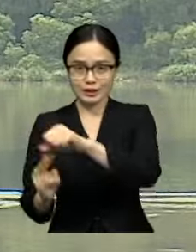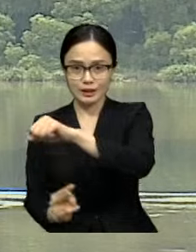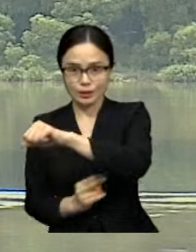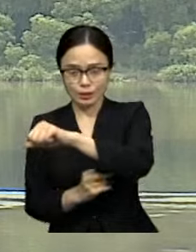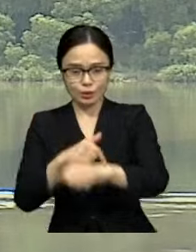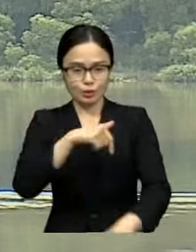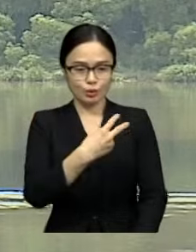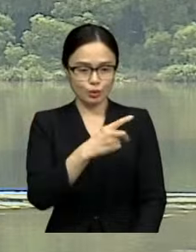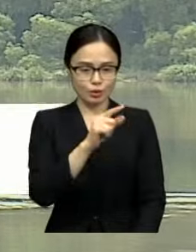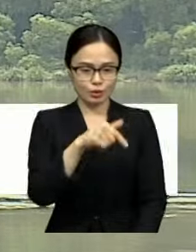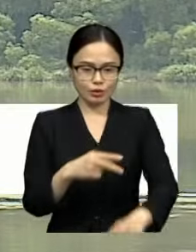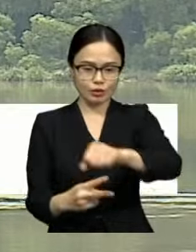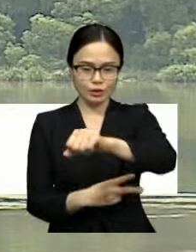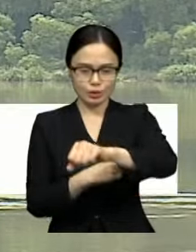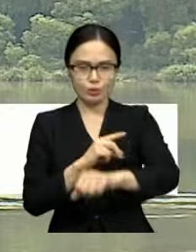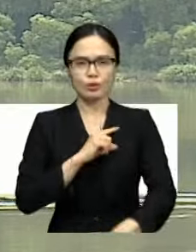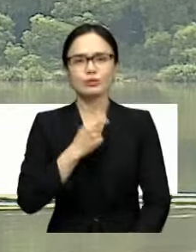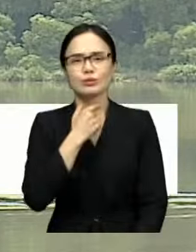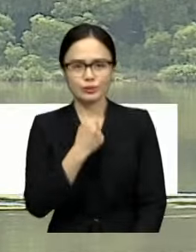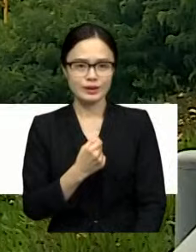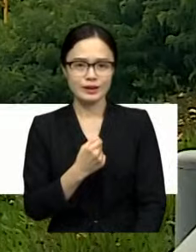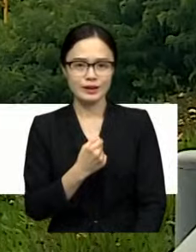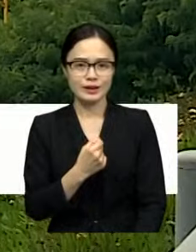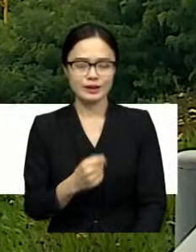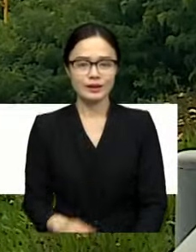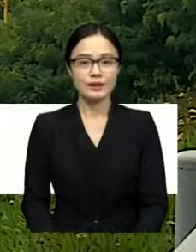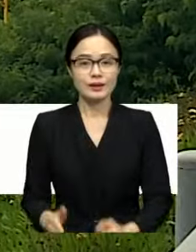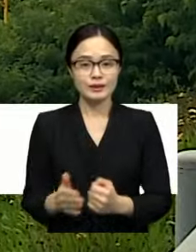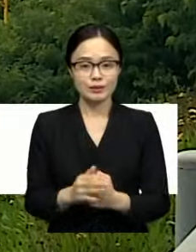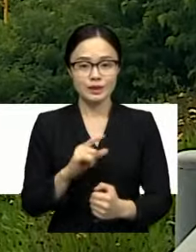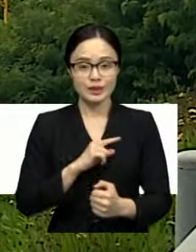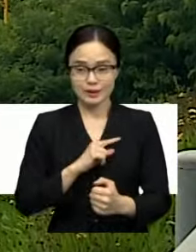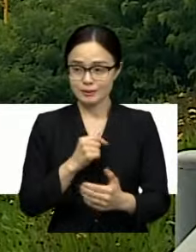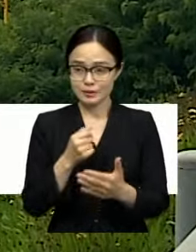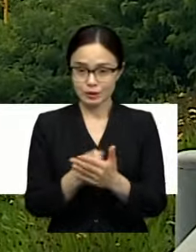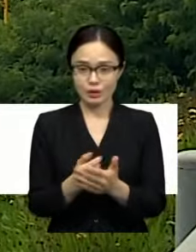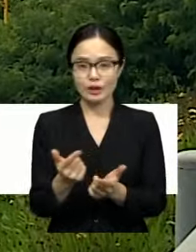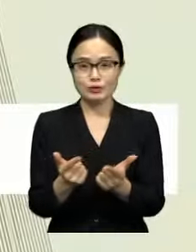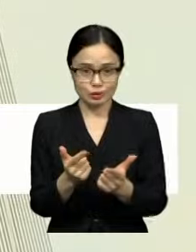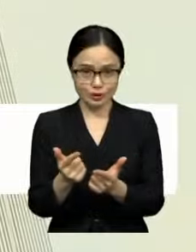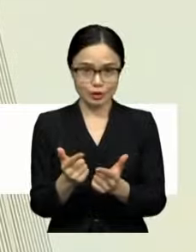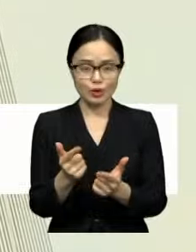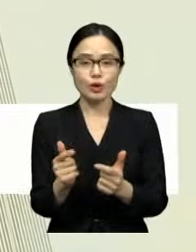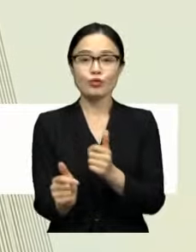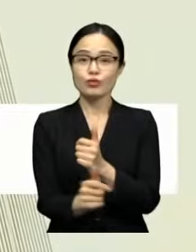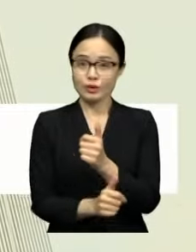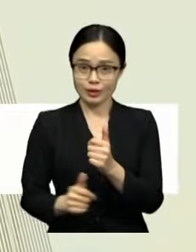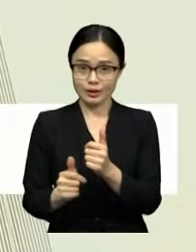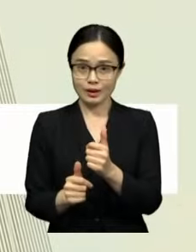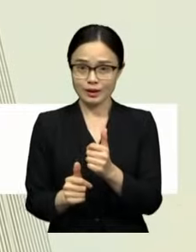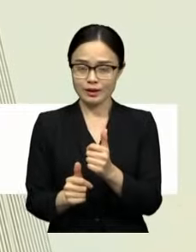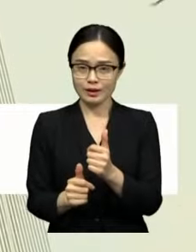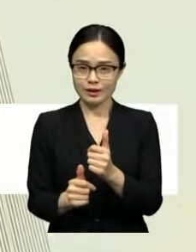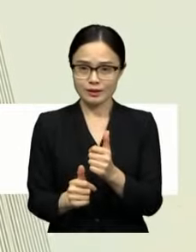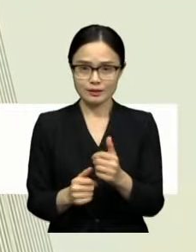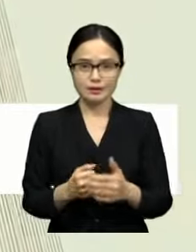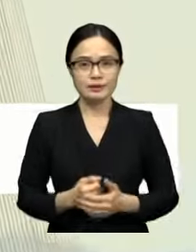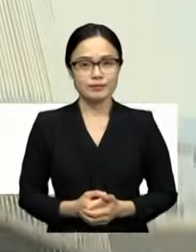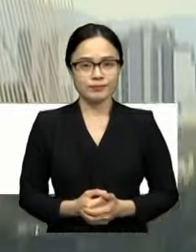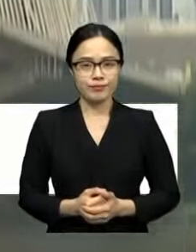국토부 국가지명위원회는 지난 18일 양 지자체의 의견을 듣고 다툼을 매듭지을